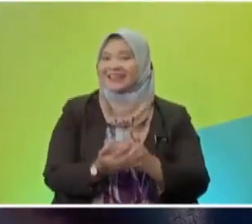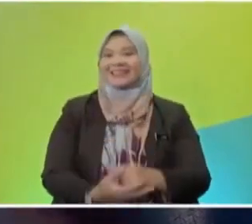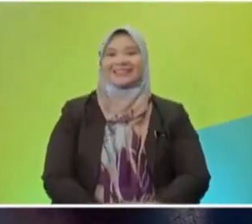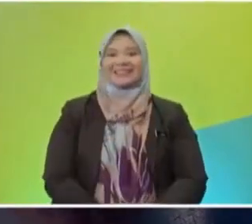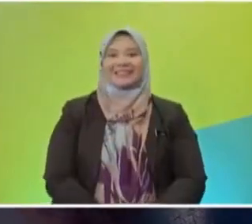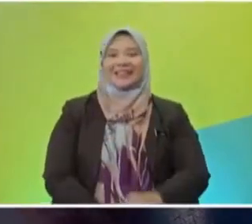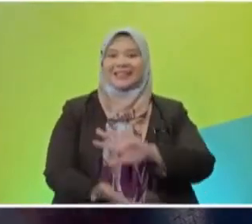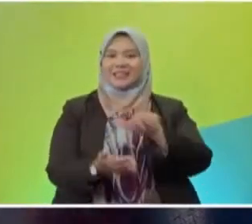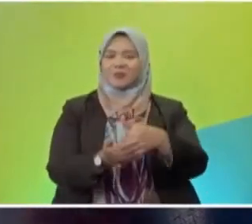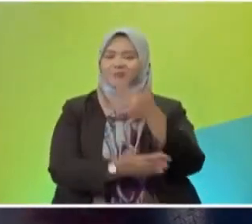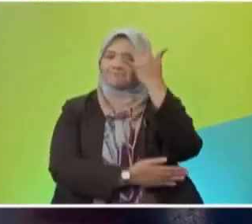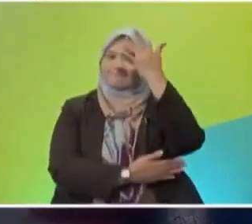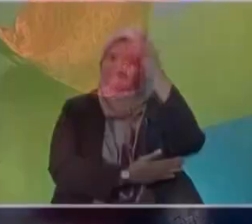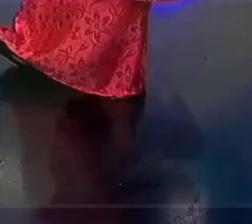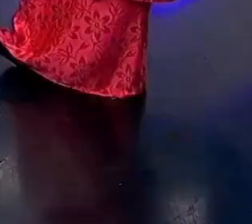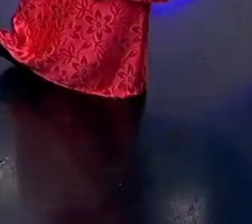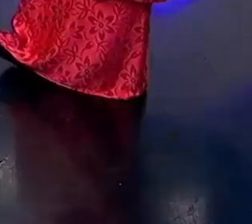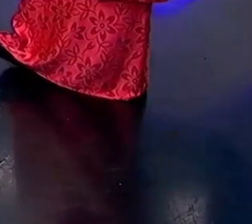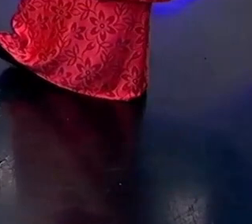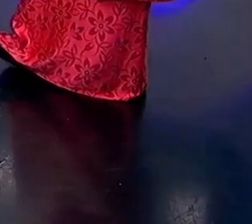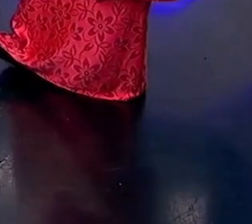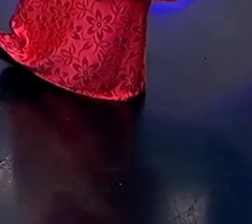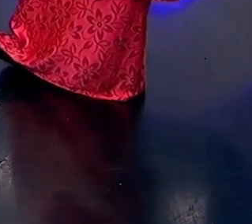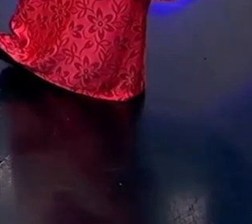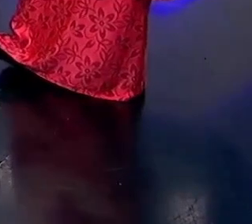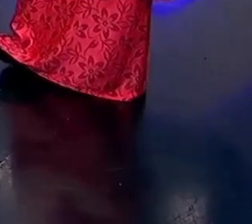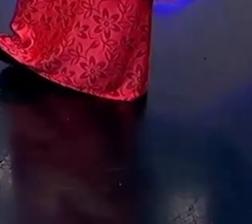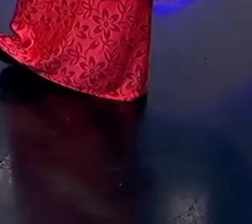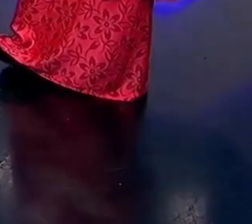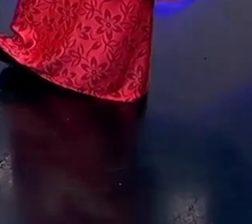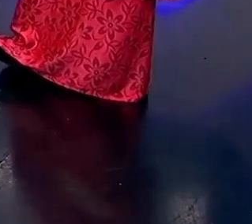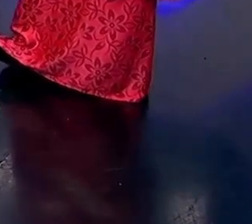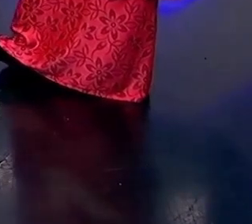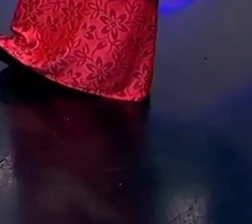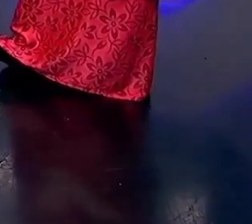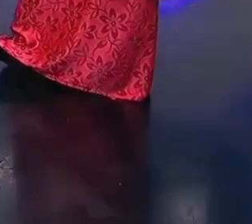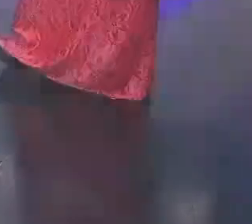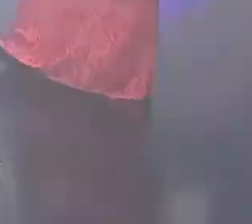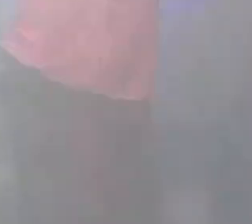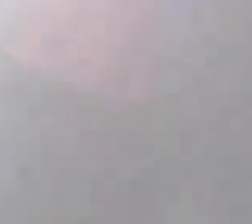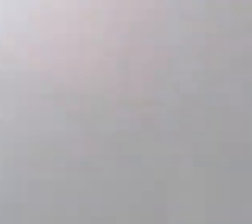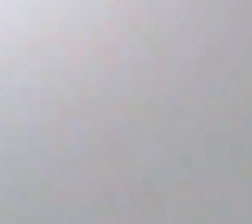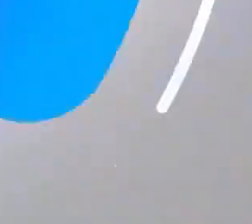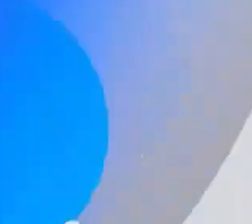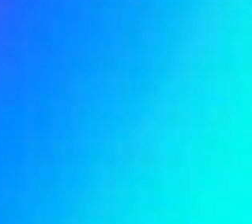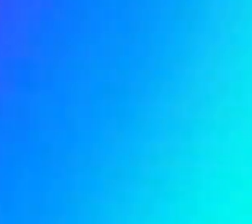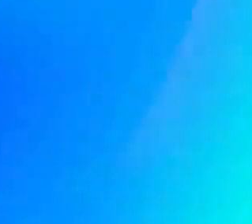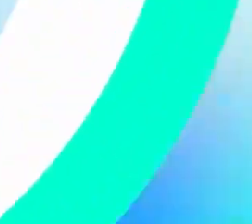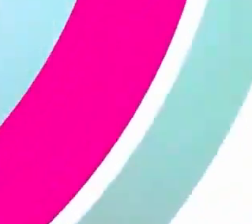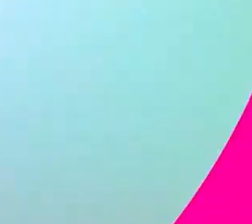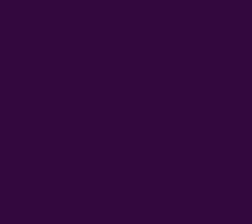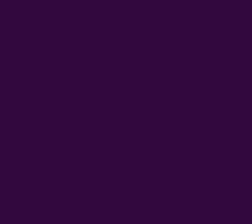5 wah. Jadi, jaga diri baik-baik. Teruskan menonton Didik TV KPM. Assalamualaikum. Jumpa lagi. Bye-bye.